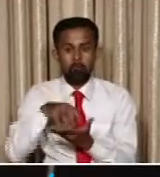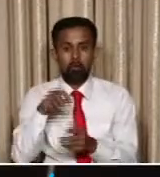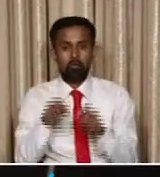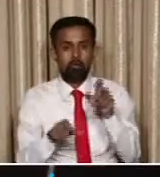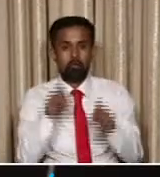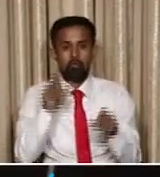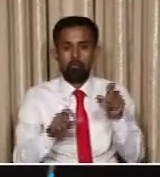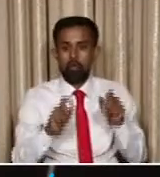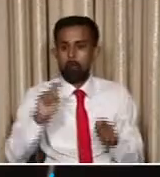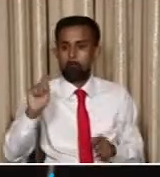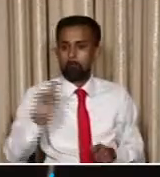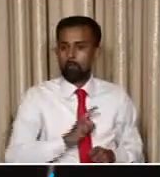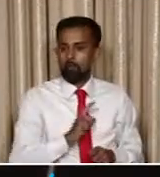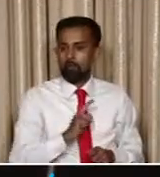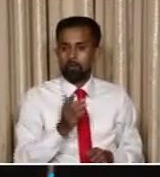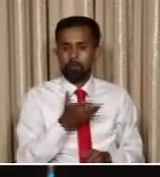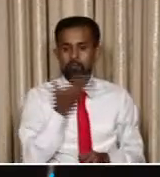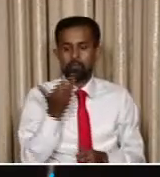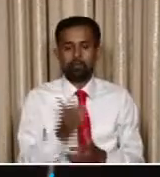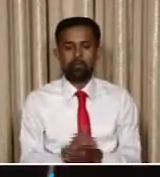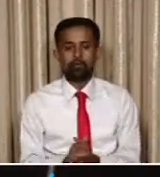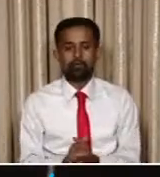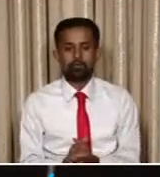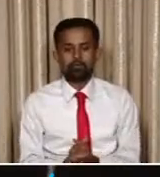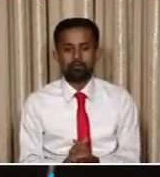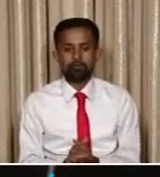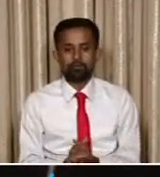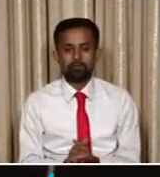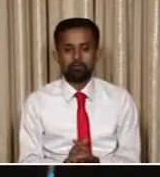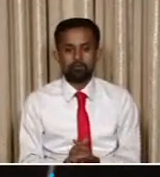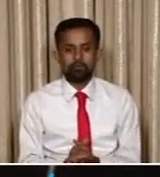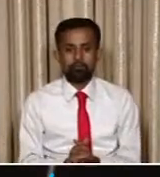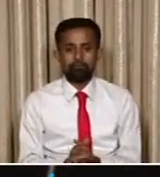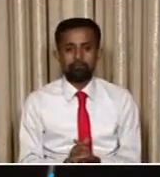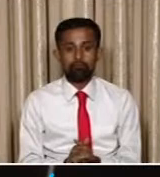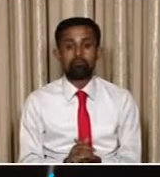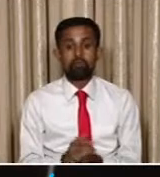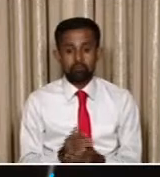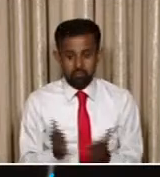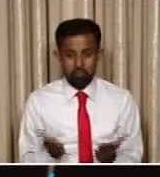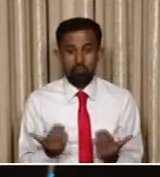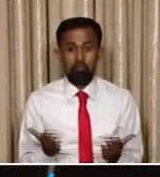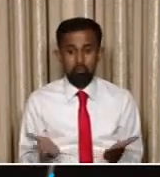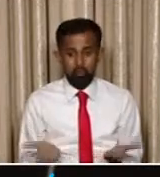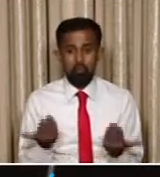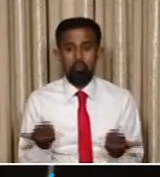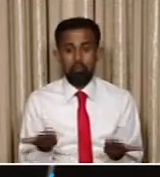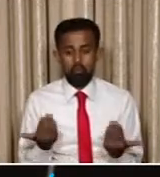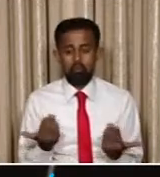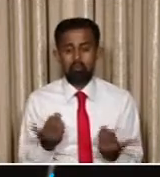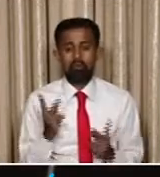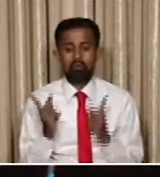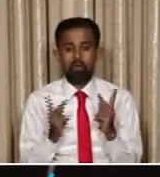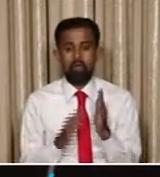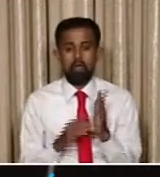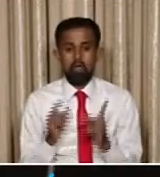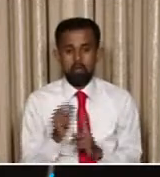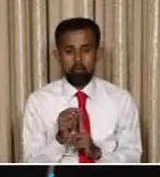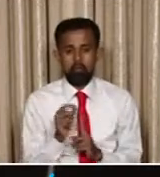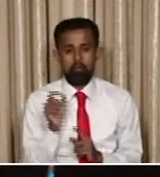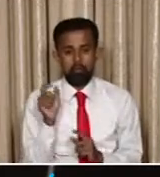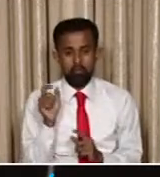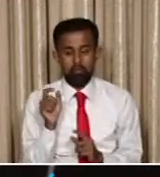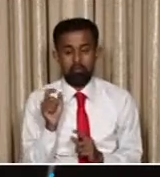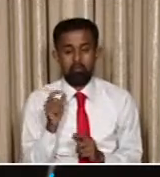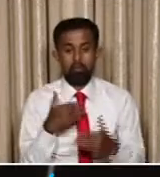මේකෙන් යම්කිසි ආදායමක් ලබා ගන්න පුළුවන්. ඉතින් මේ දේවල් විය යුතුයි සංචාරක අමාත්‍යාංශයේ මම හිතනවා අපේ